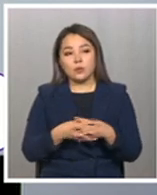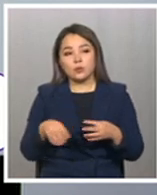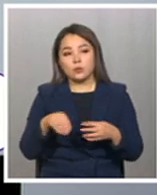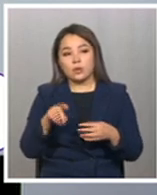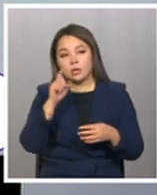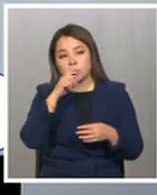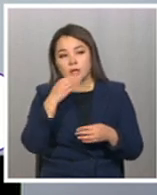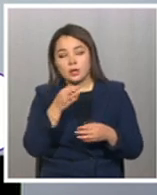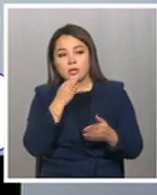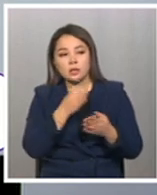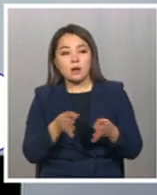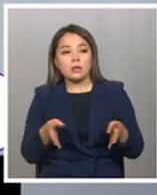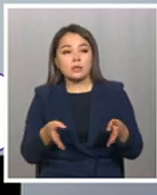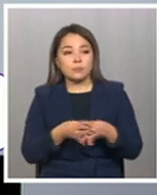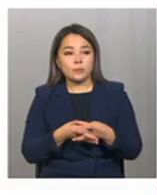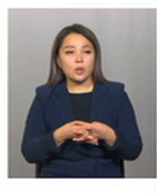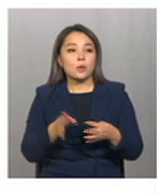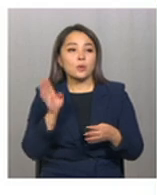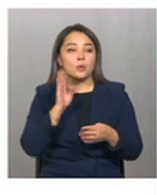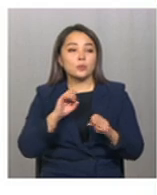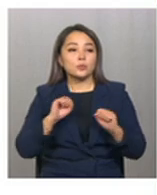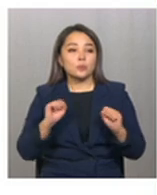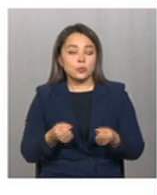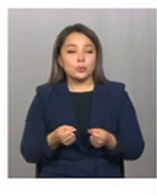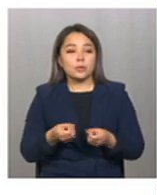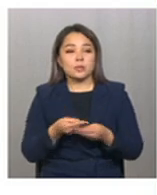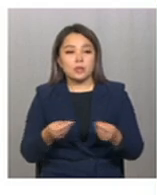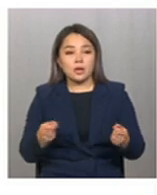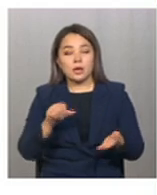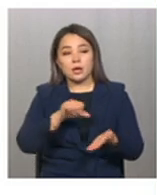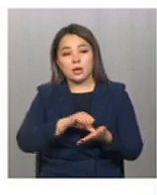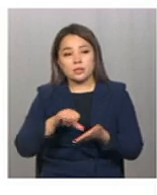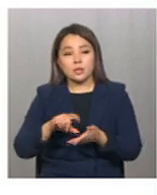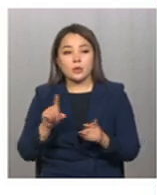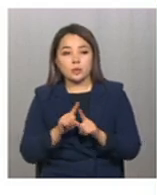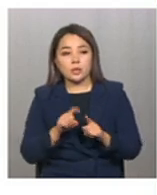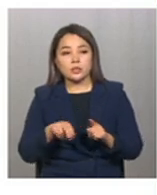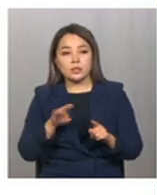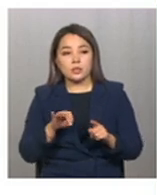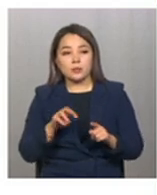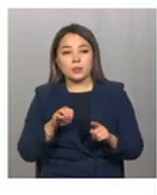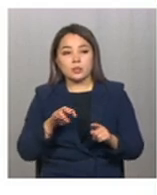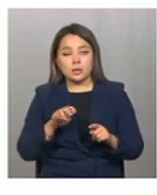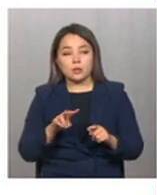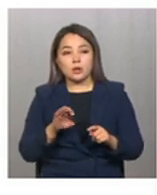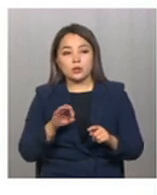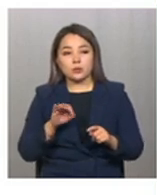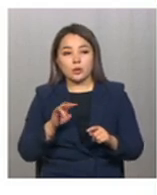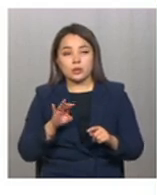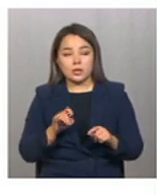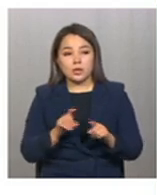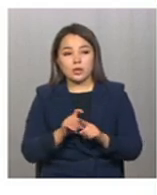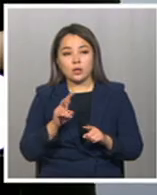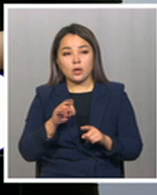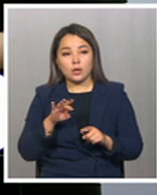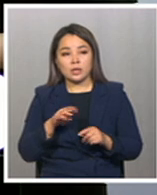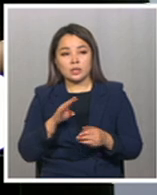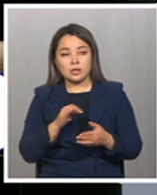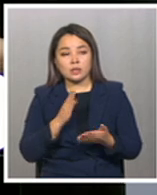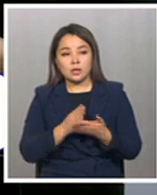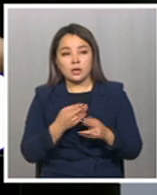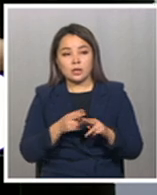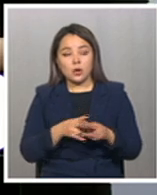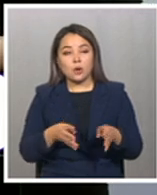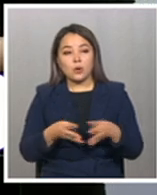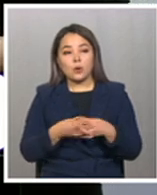қышқылымен әрекеттесіп, суық ерітіндісі қатысында диметил аксони хлориді қосылысы